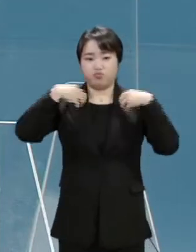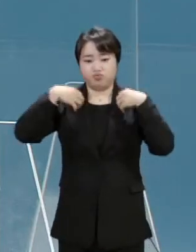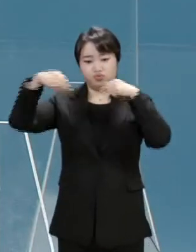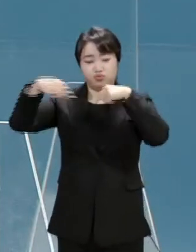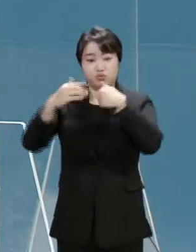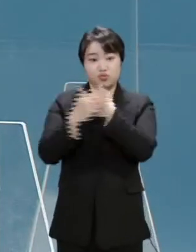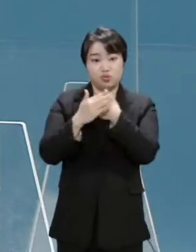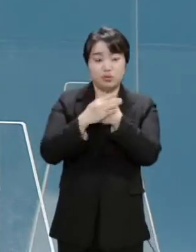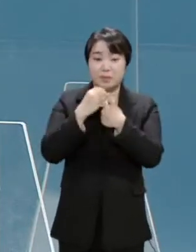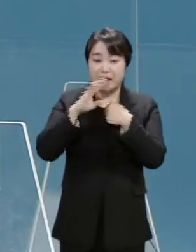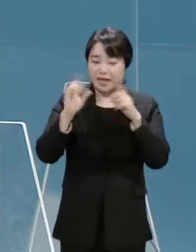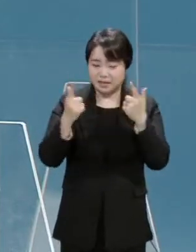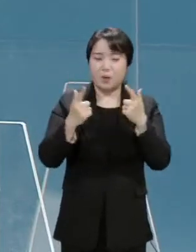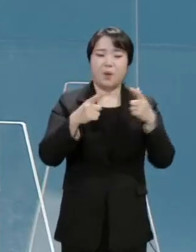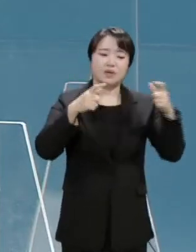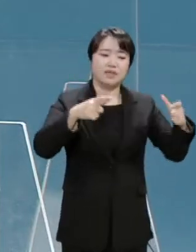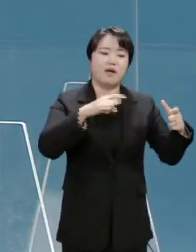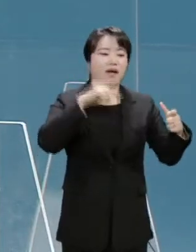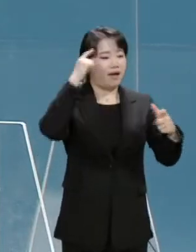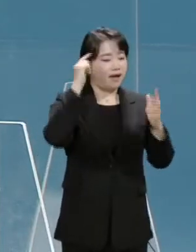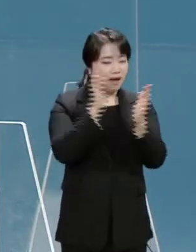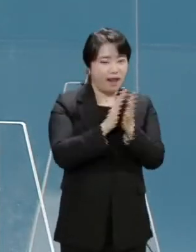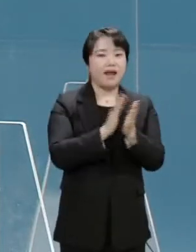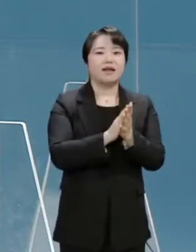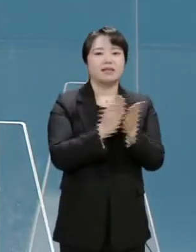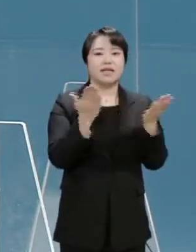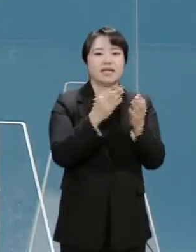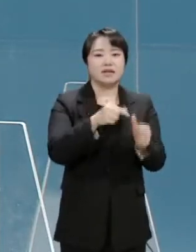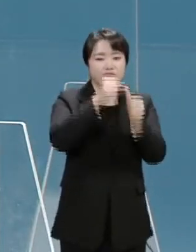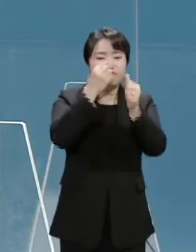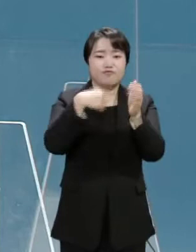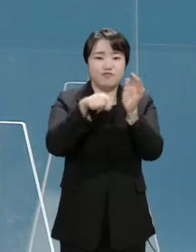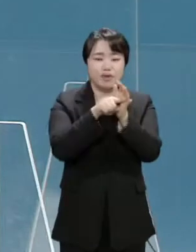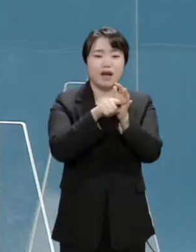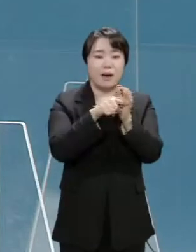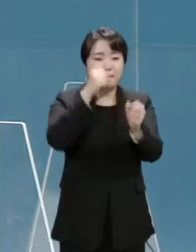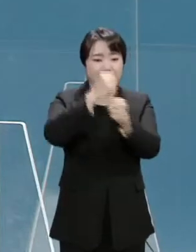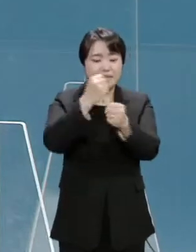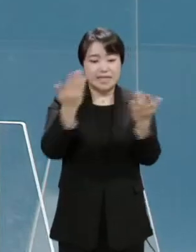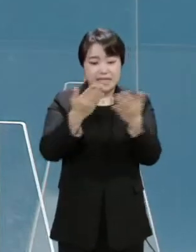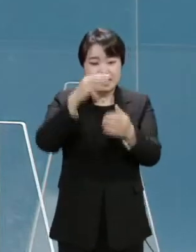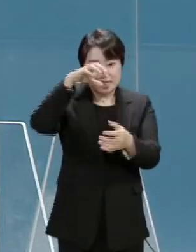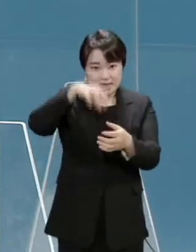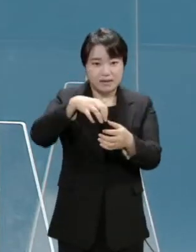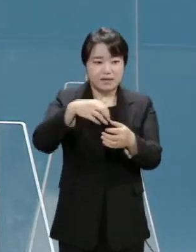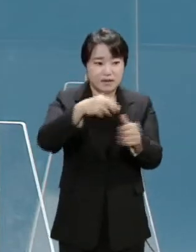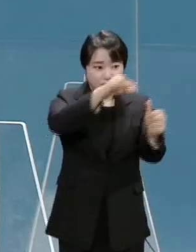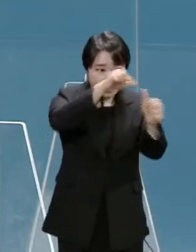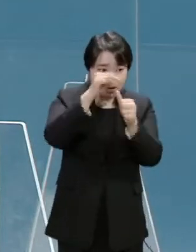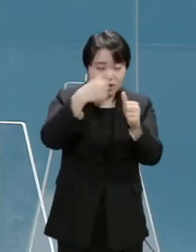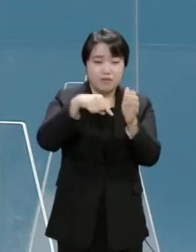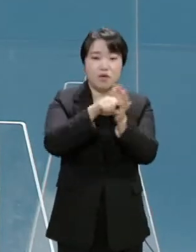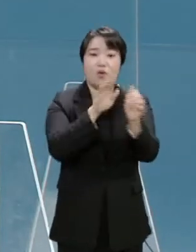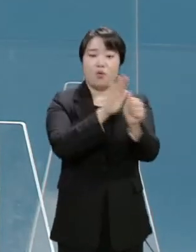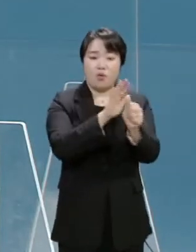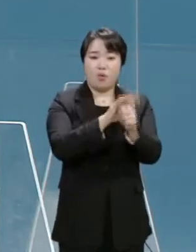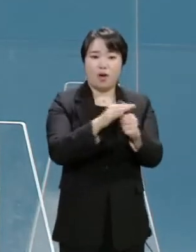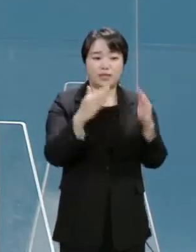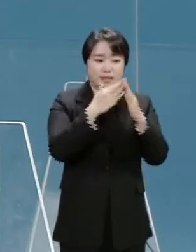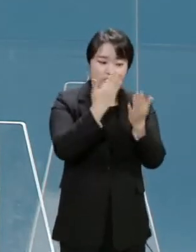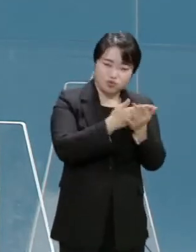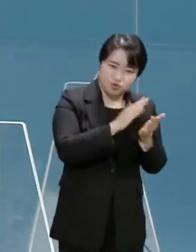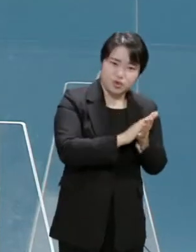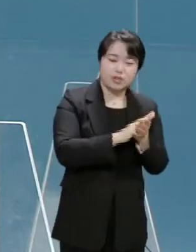자체적인 사업을 통해서 지역의 일자리를 30여 개 창출하고 저희가 지역에 계속 이런 재생, 집술이나 자율주택도